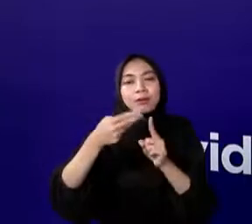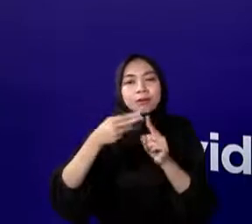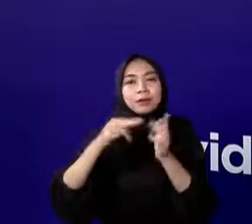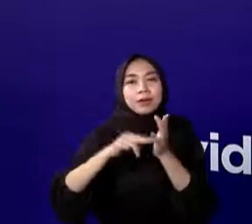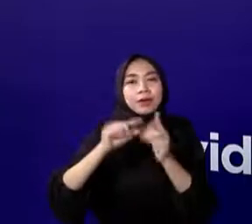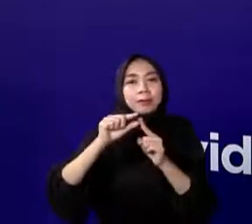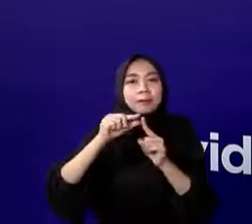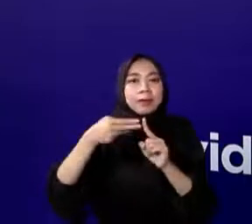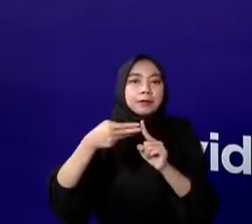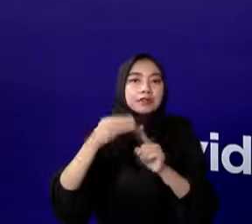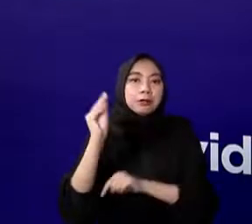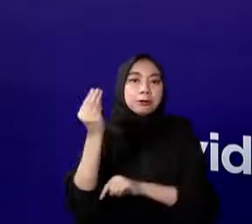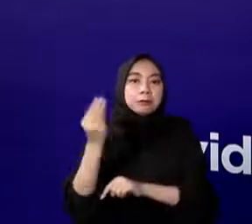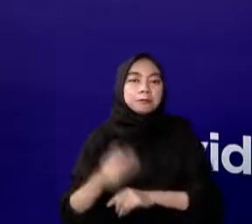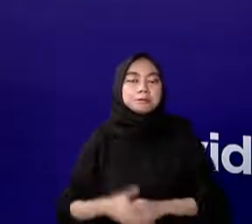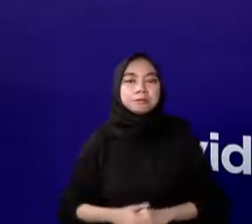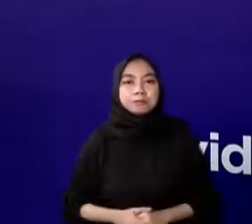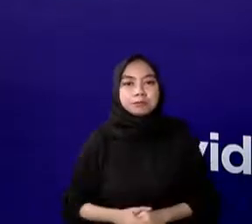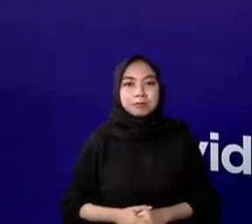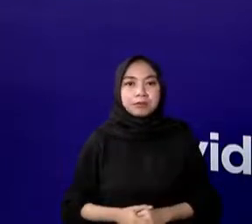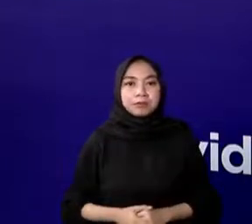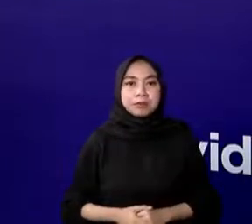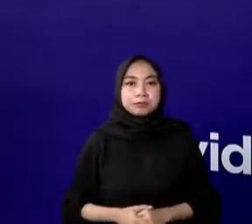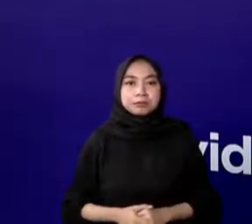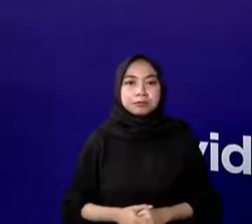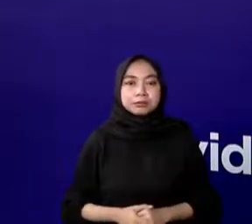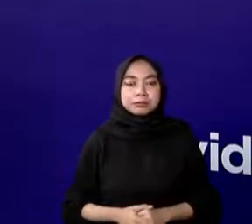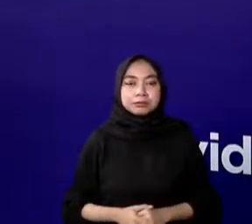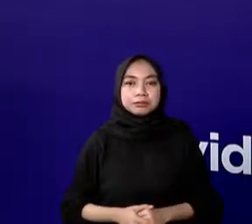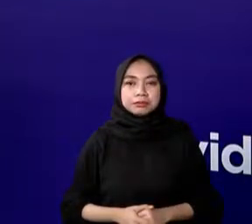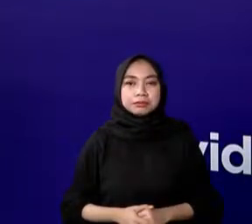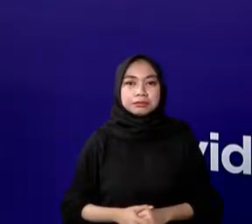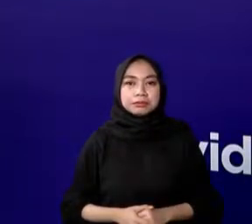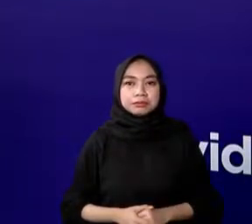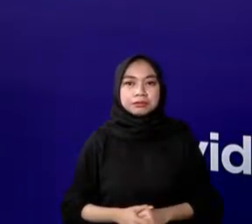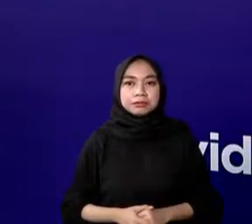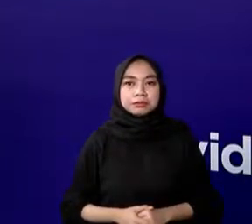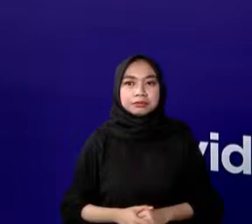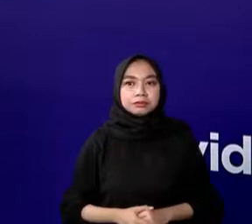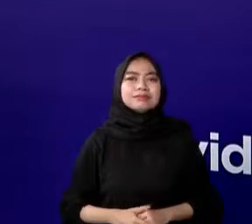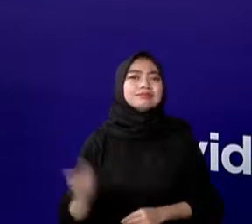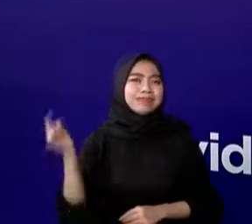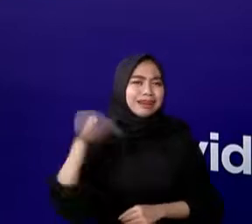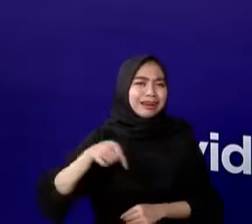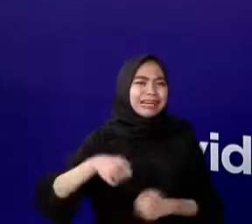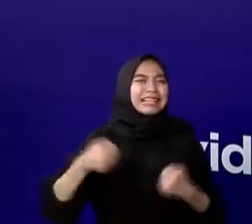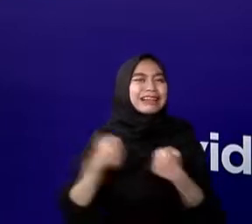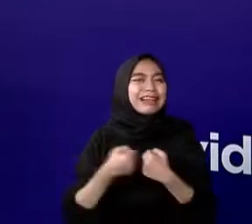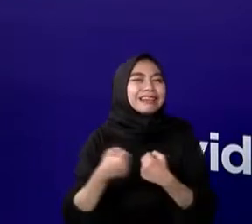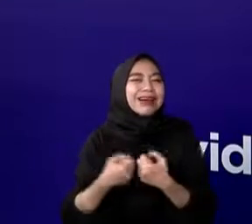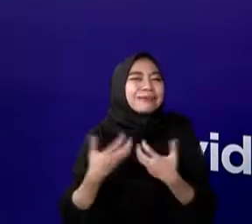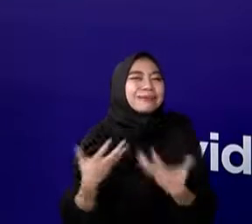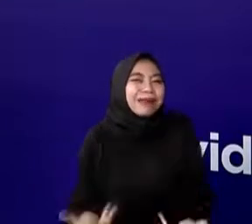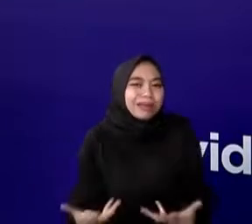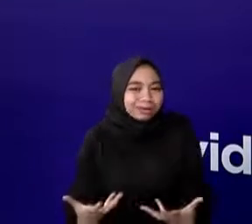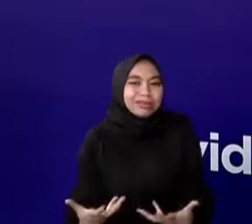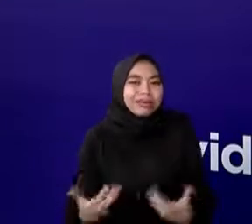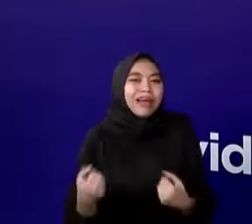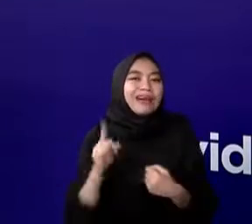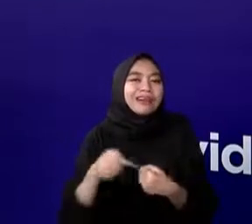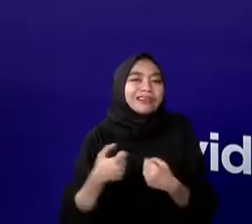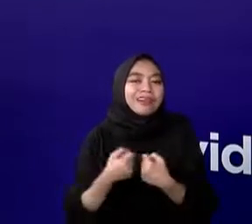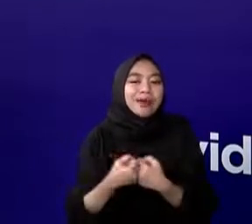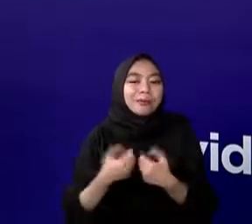COVID-19 Graha BNPB Jakarta. Pemirsa, kita kembali dihadapkan pada tantangan berat dalam penanganan